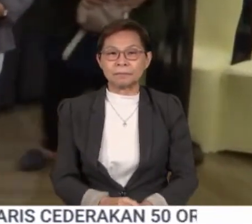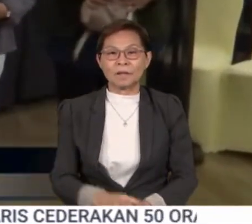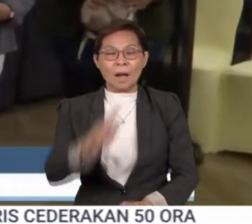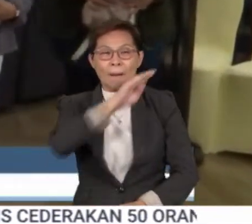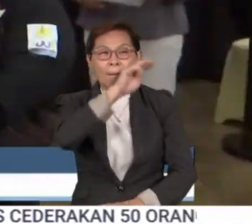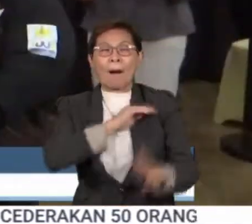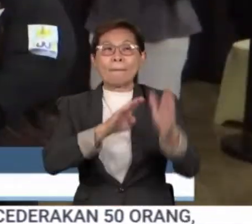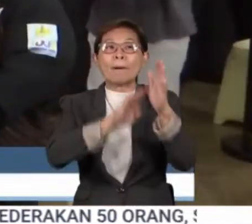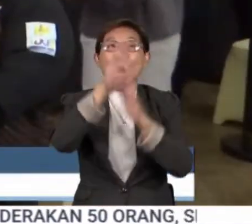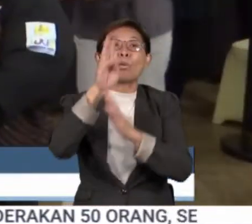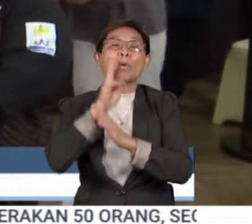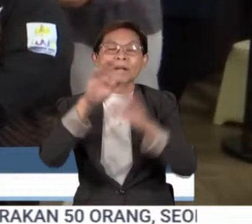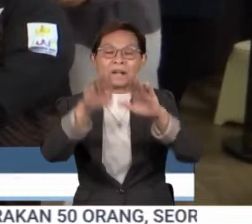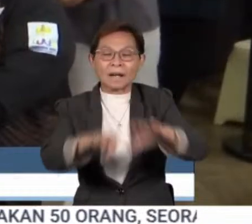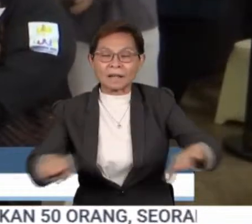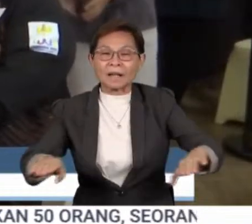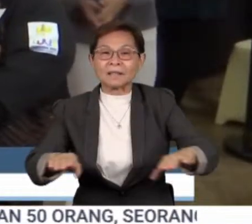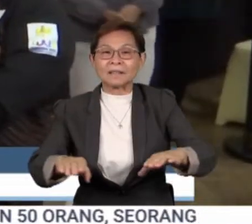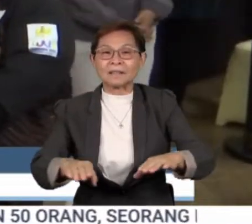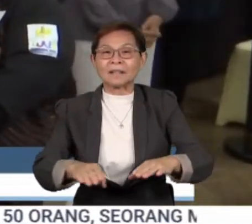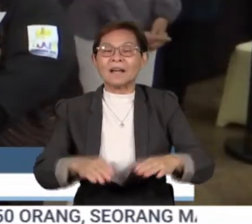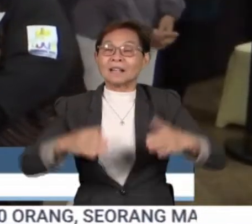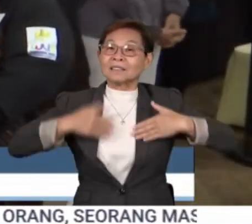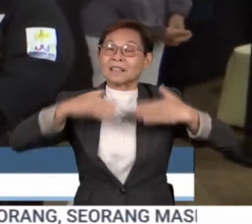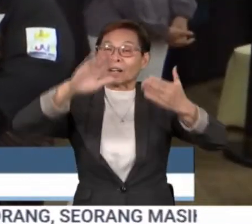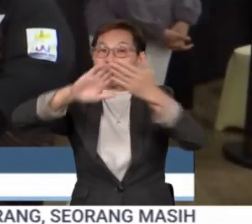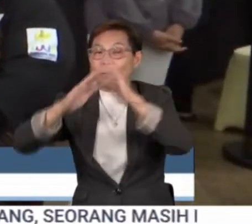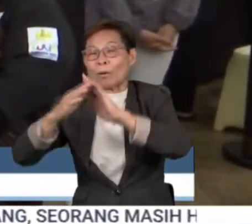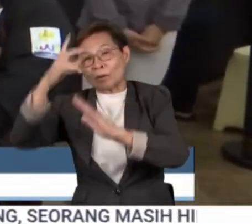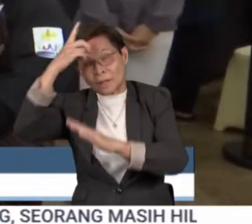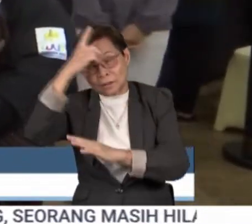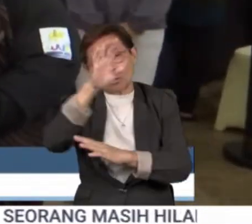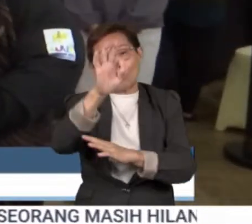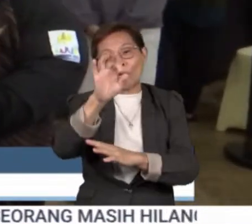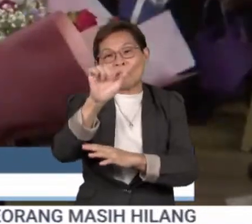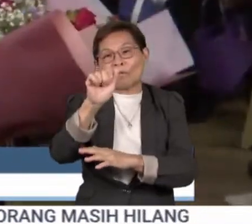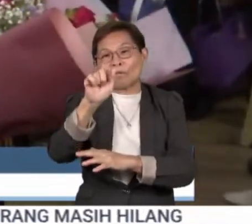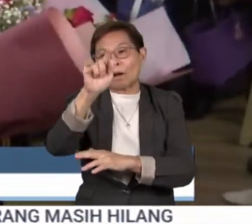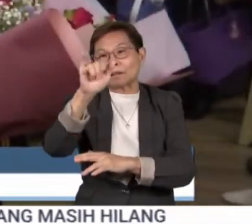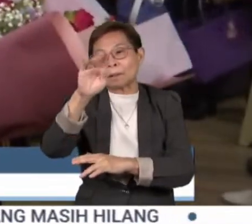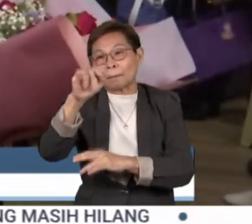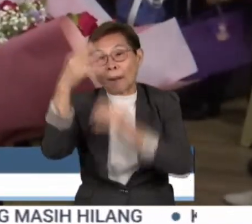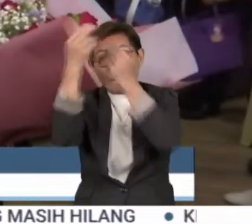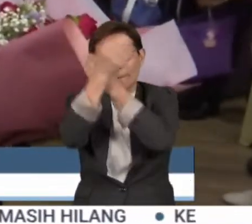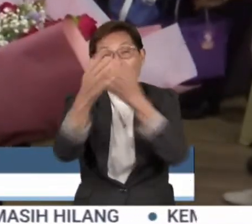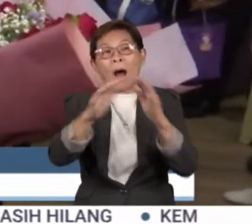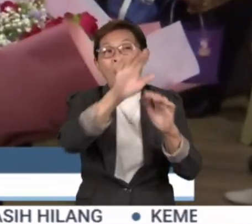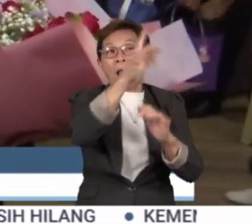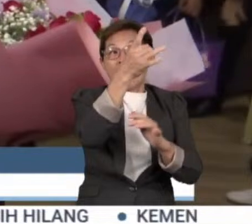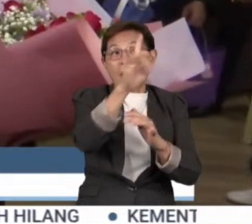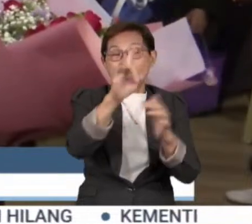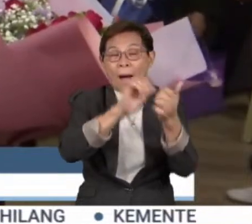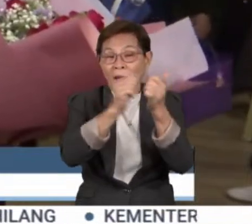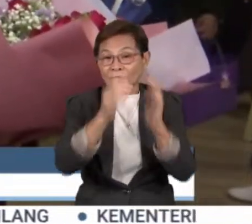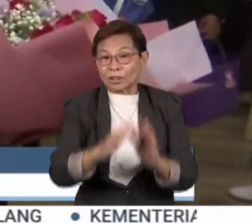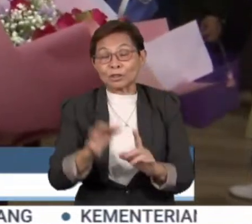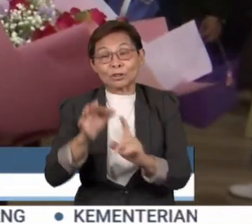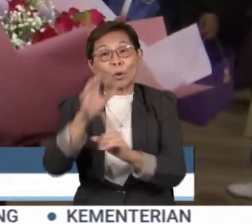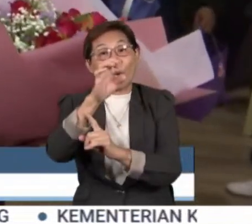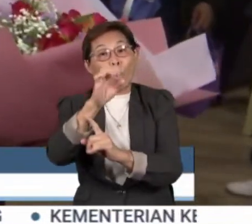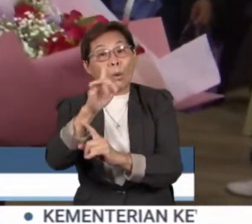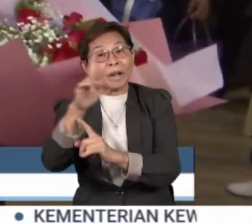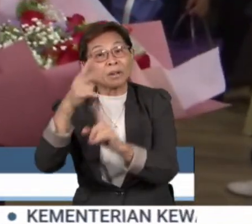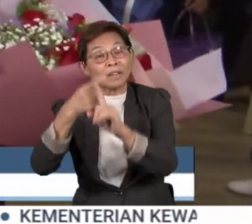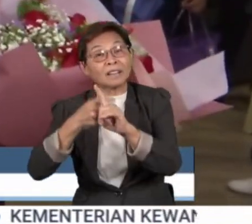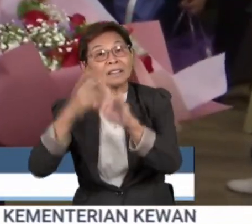Menteri Pembangunan Wanita, Kanak-kanak dan Kesejahteraan Komuniti Datuk Seri Fatimah Abdullah memaklumkan 18 atlet istimewa dari Sarawak